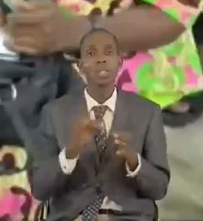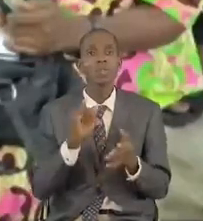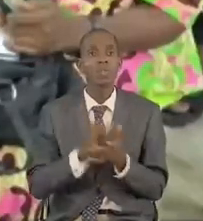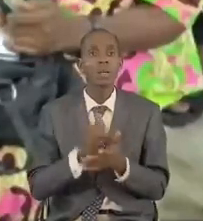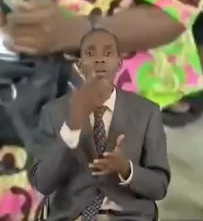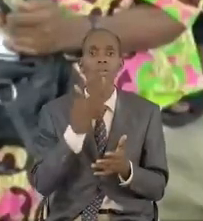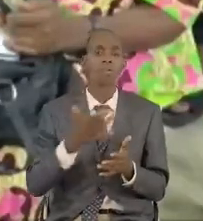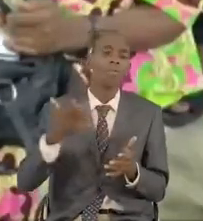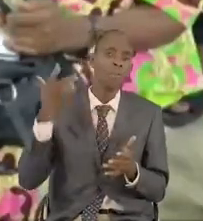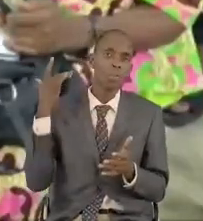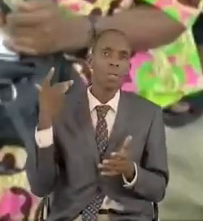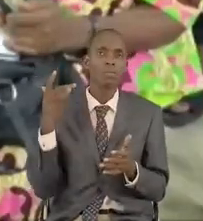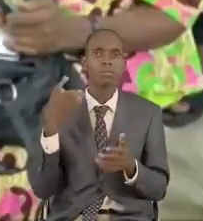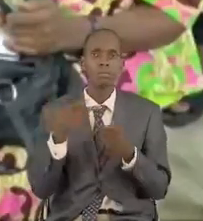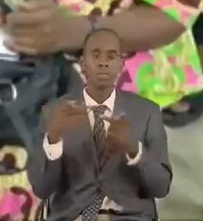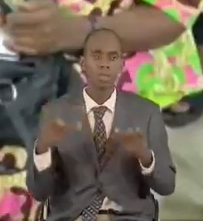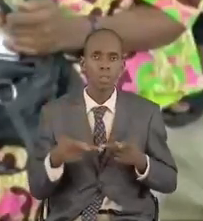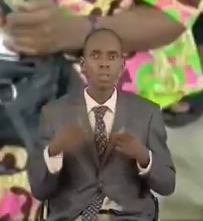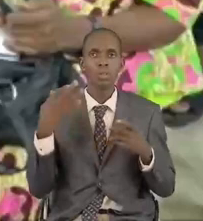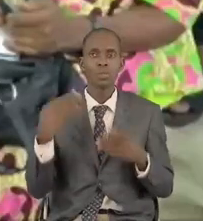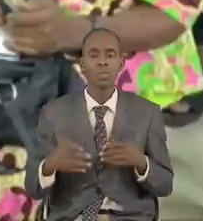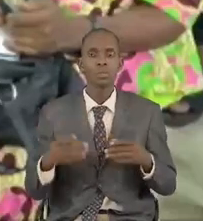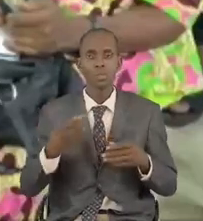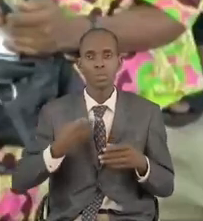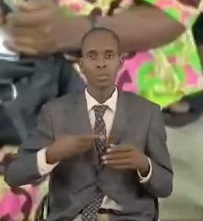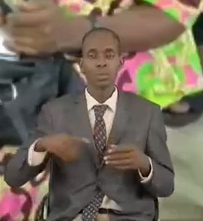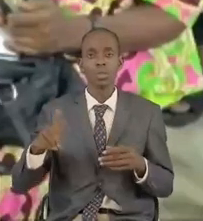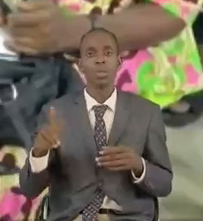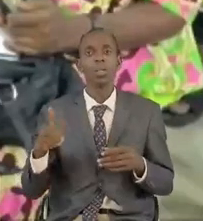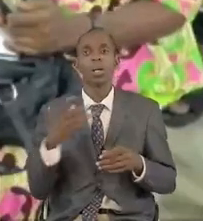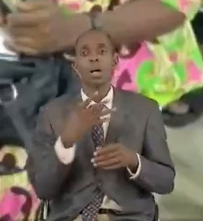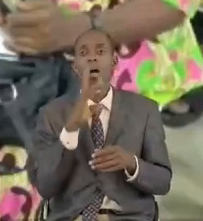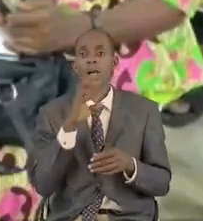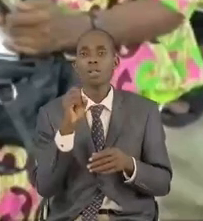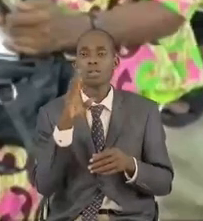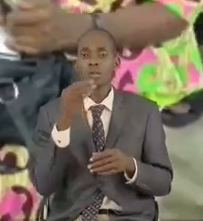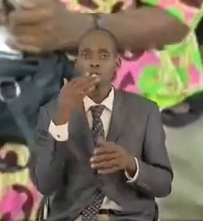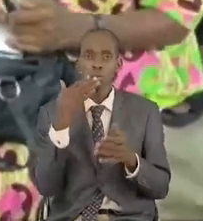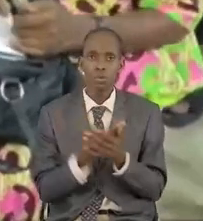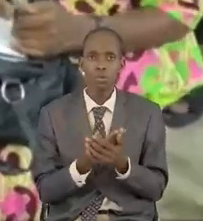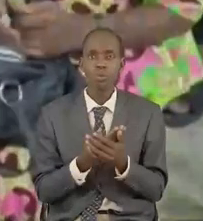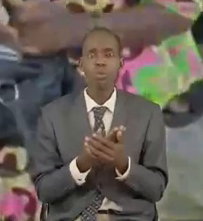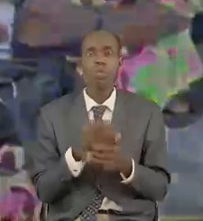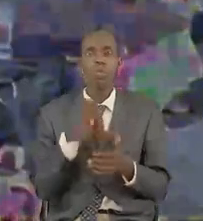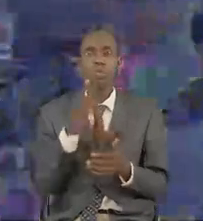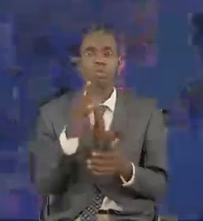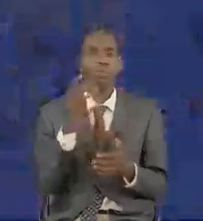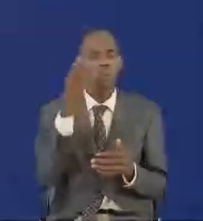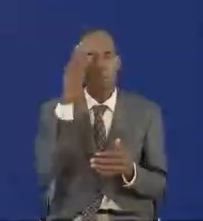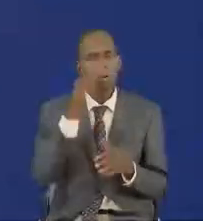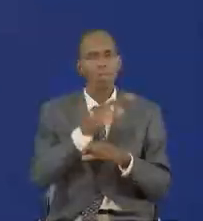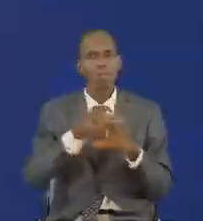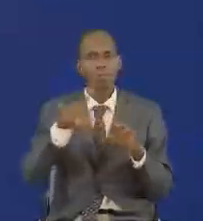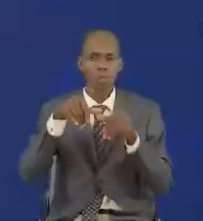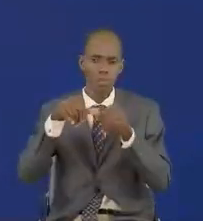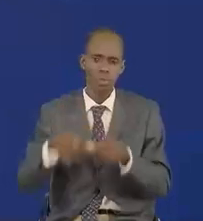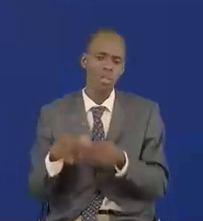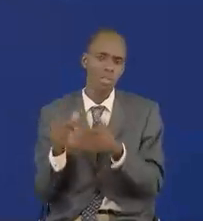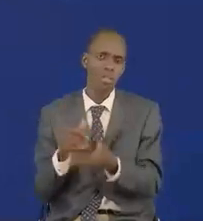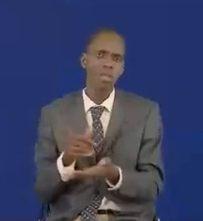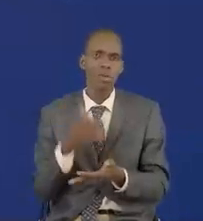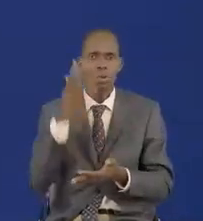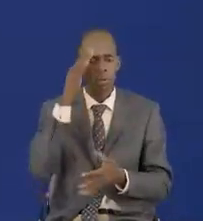leur traditions et leurs pratiques sont bons sont bonnes pourquoi ne pas arrêter là bas pourquoi tu es venu